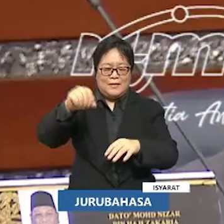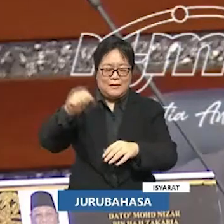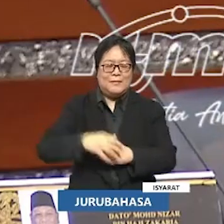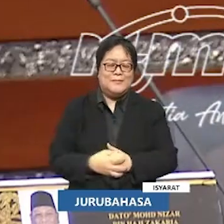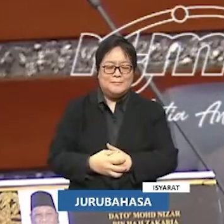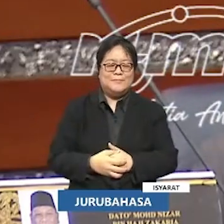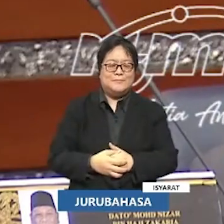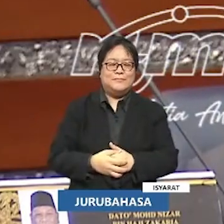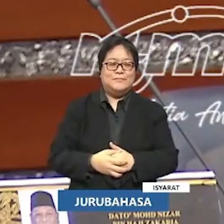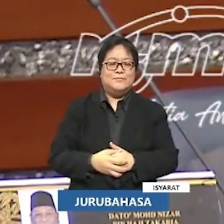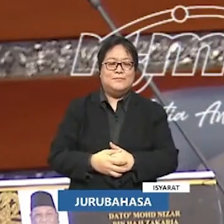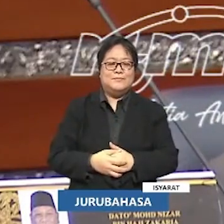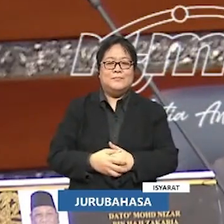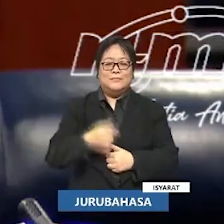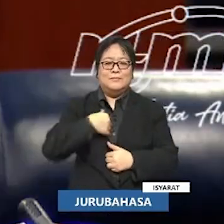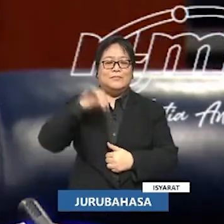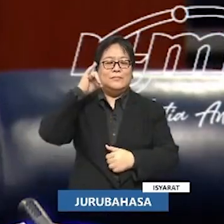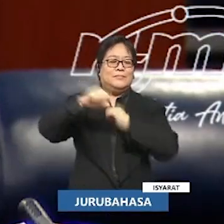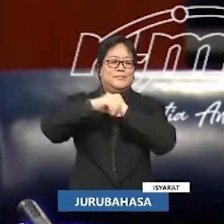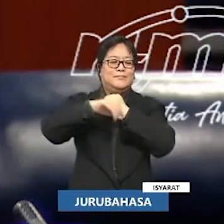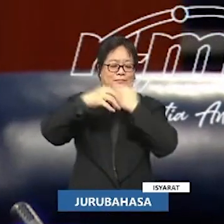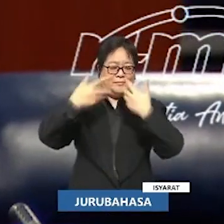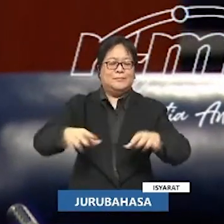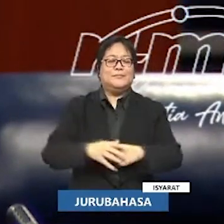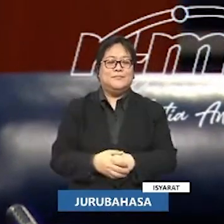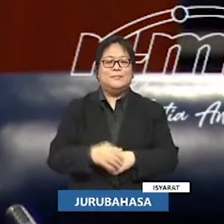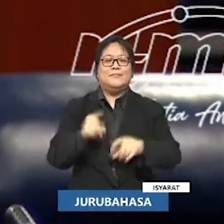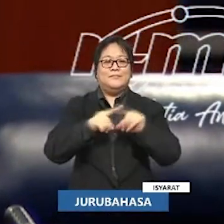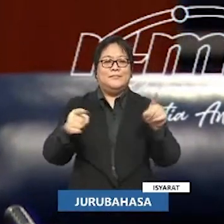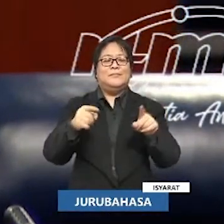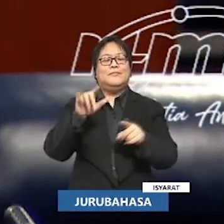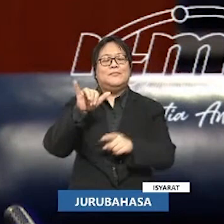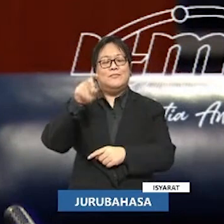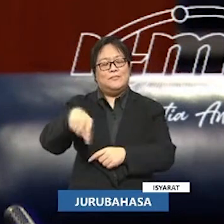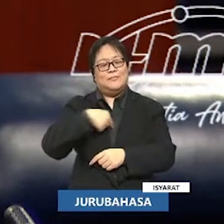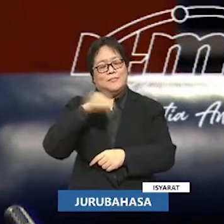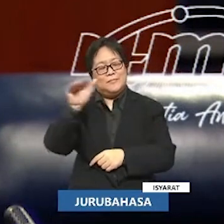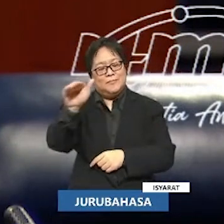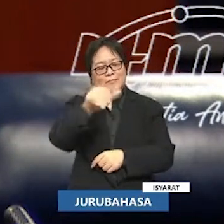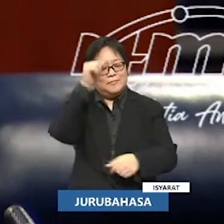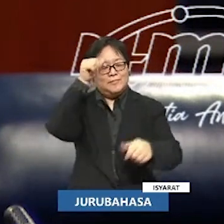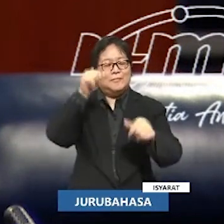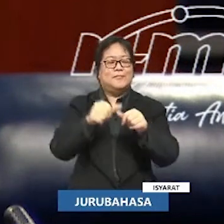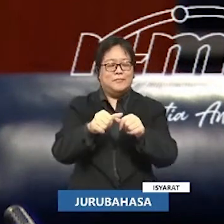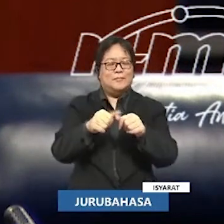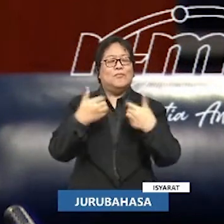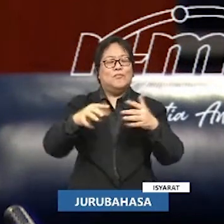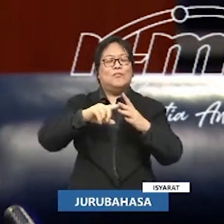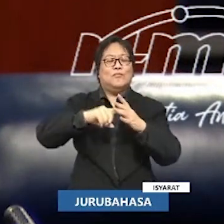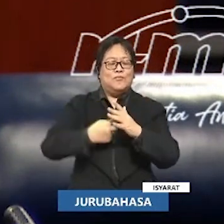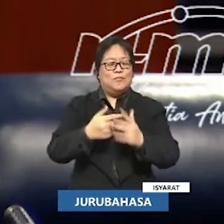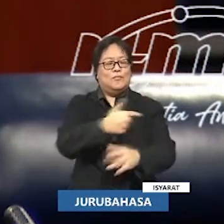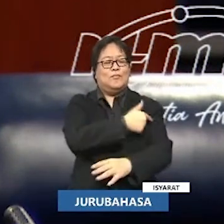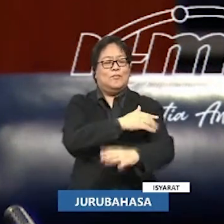Yeah. Saya dah kempen lah semalam. Kita dah kempen. Walaupun saya, Tan Sri Ketua, saya nak ingatkan bahawa kita dah